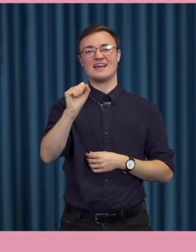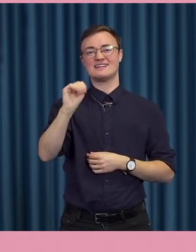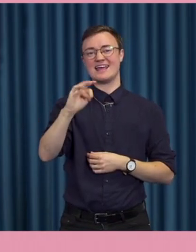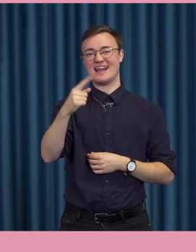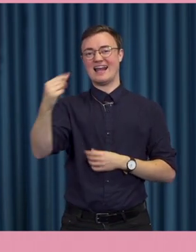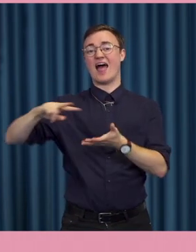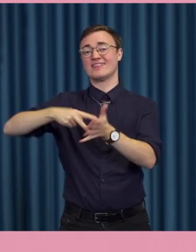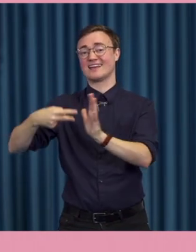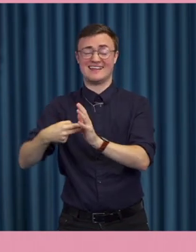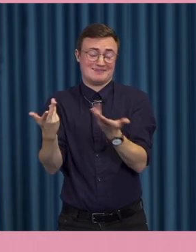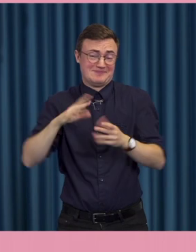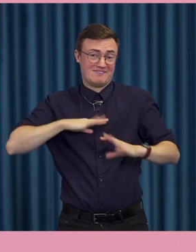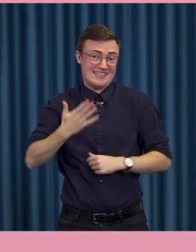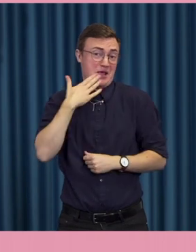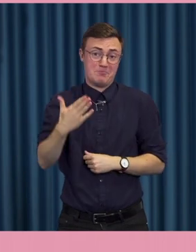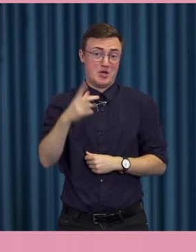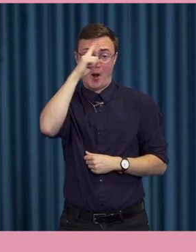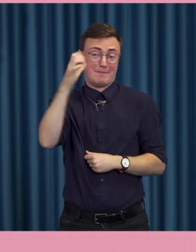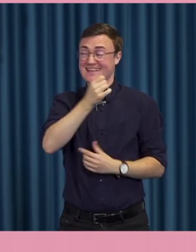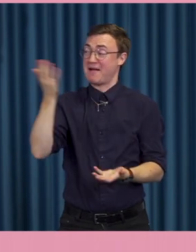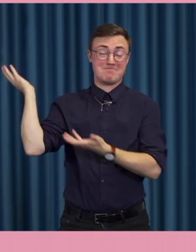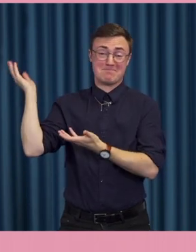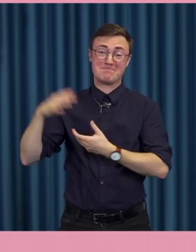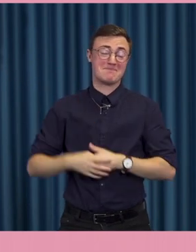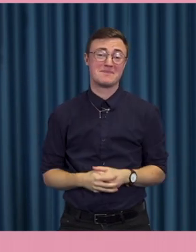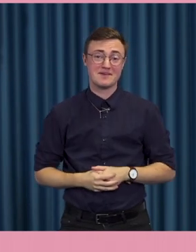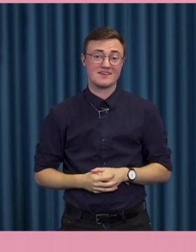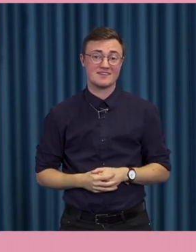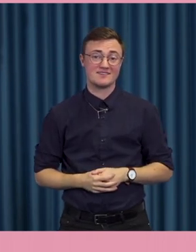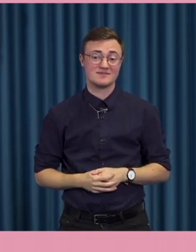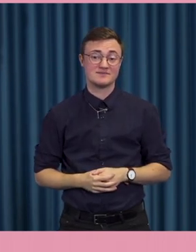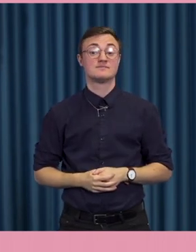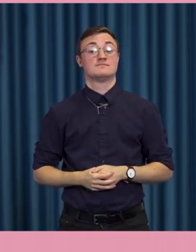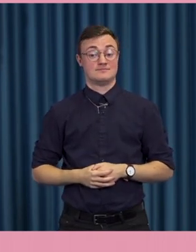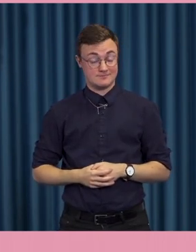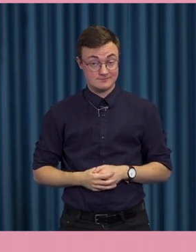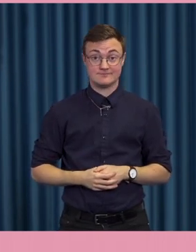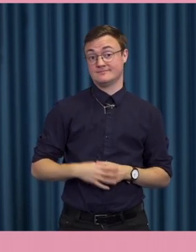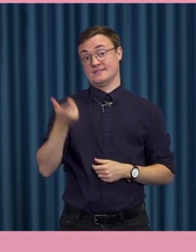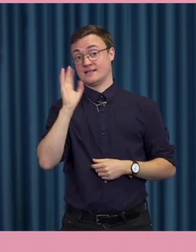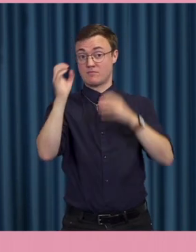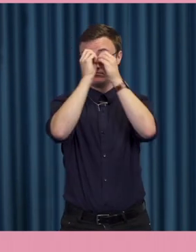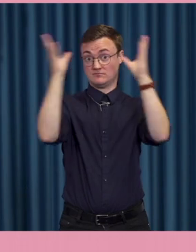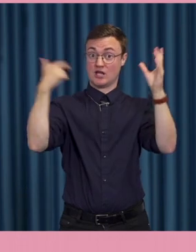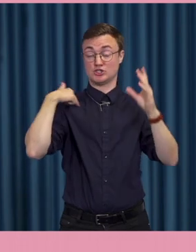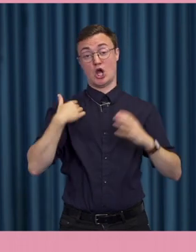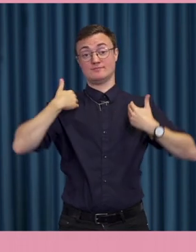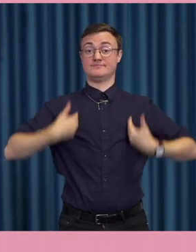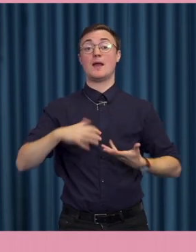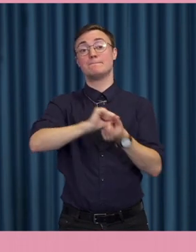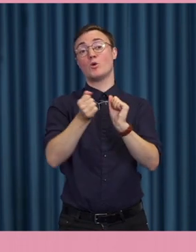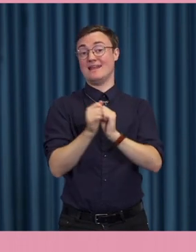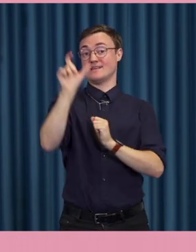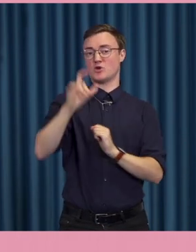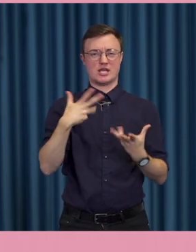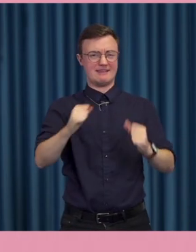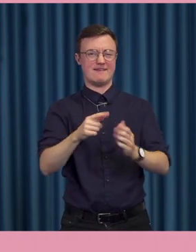finns faktiskt inget bra begrepp för detta. För att som om vi säger att jag i det här fallet är en politisk person som driver en